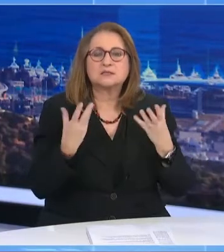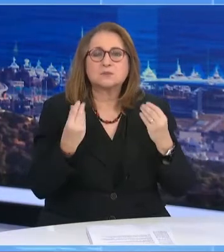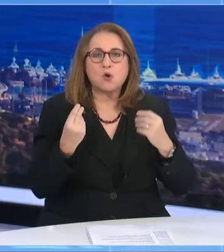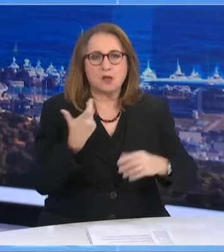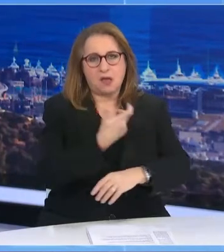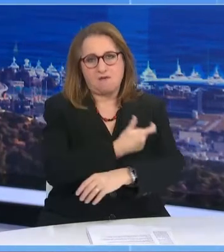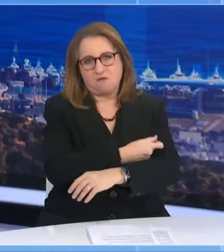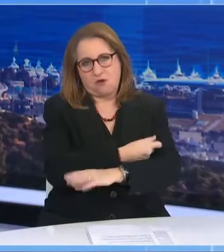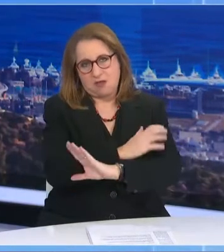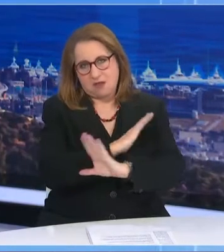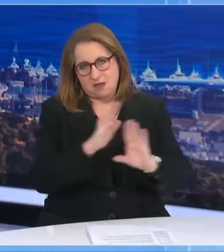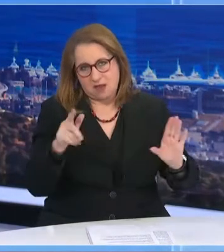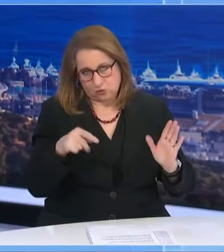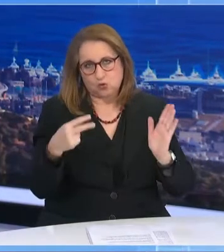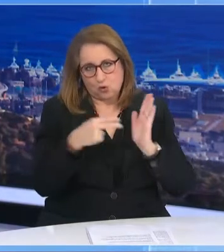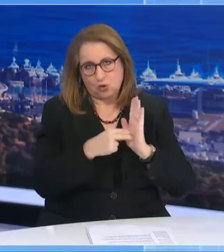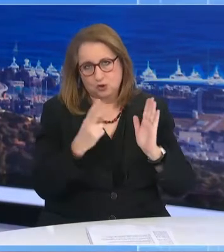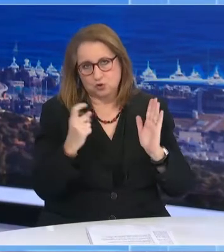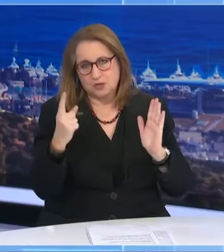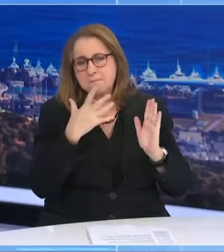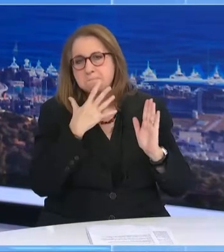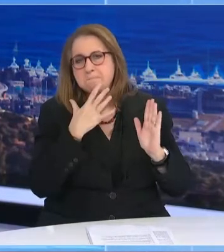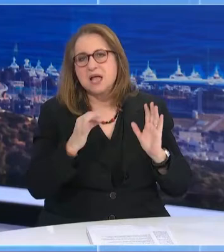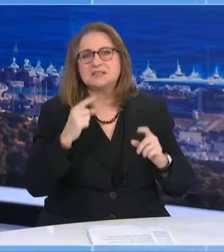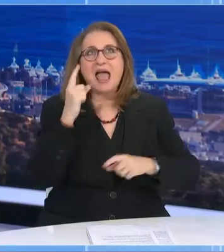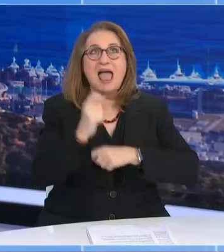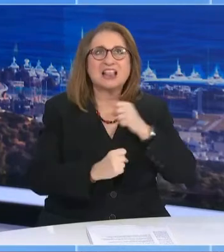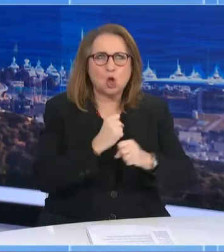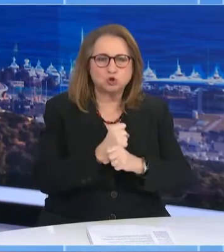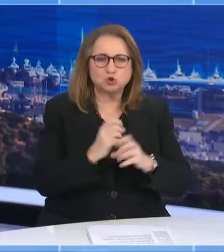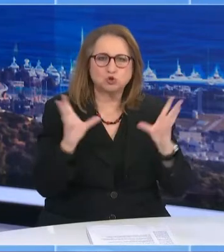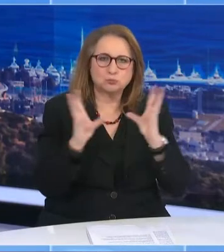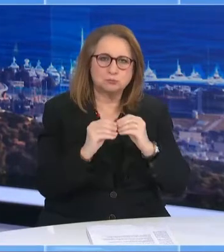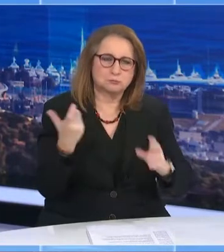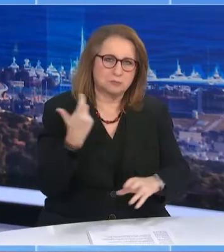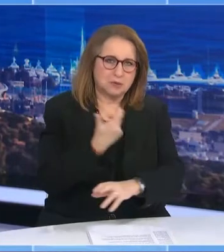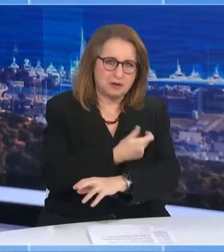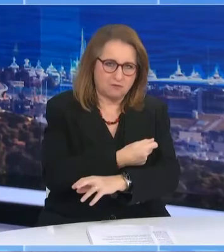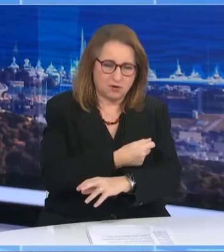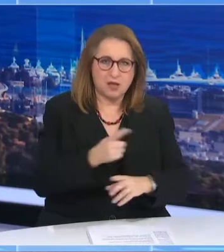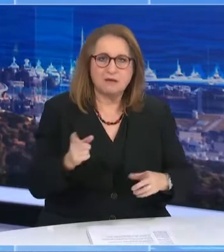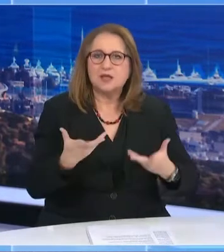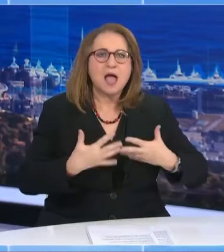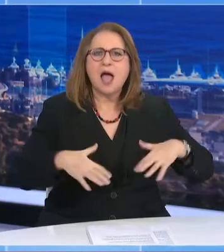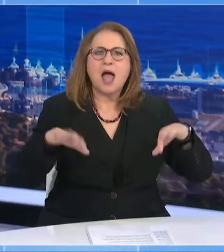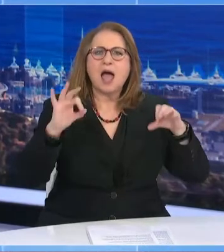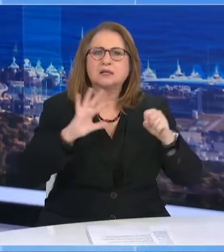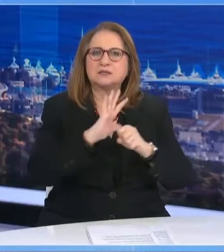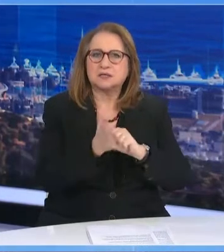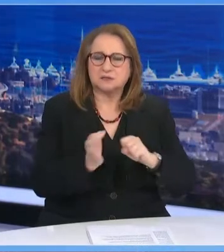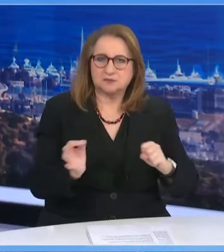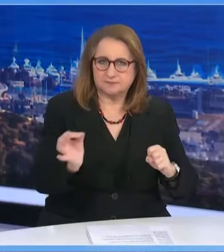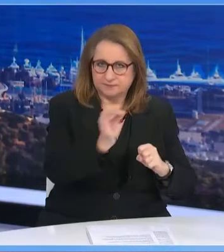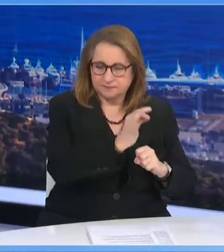εμβολίων. Άρχισε με τα εμβόλια κατά του COVID που αποδείκνυαν σε τυχεοποιημένες μελέτες